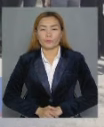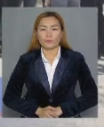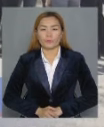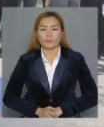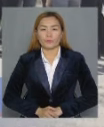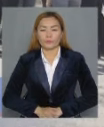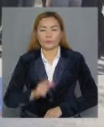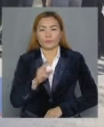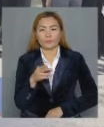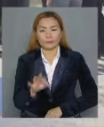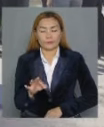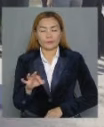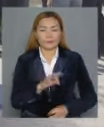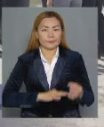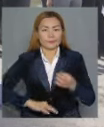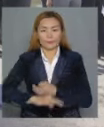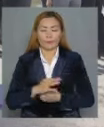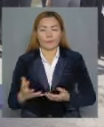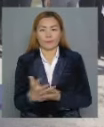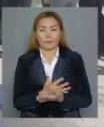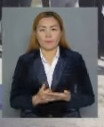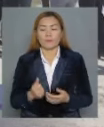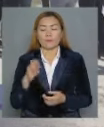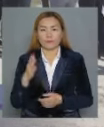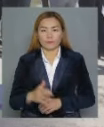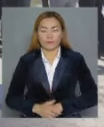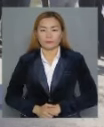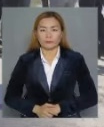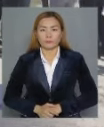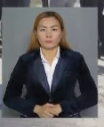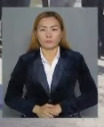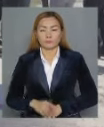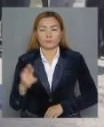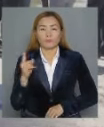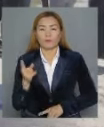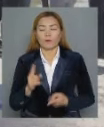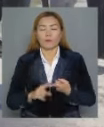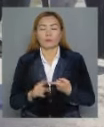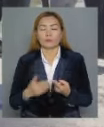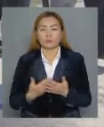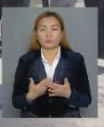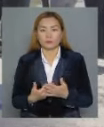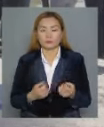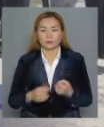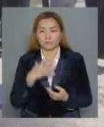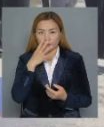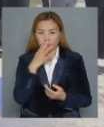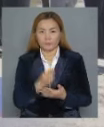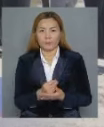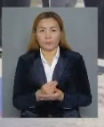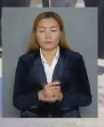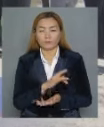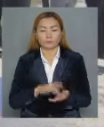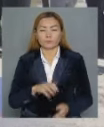Экопункт тұрмыстық қалдықтарды жинау бекеті. Бірінші мақсаты бұл біздің сүйікті